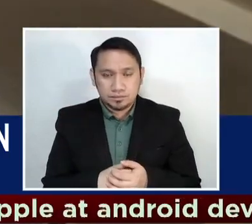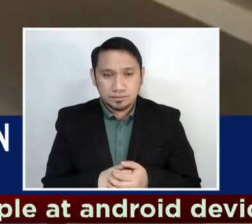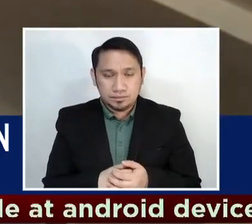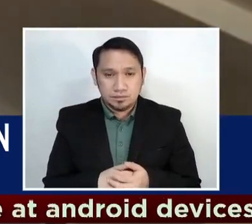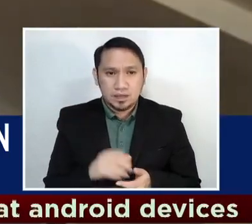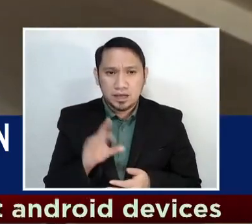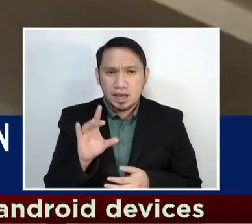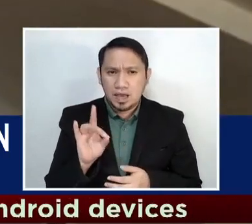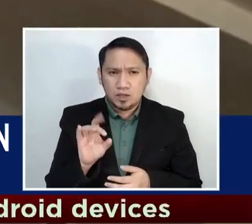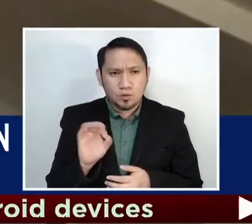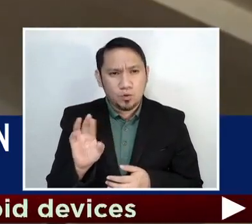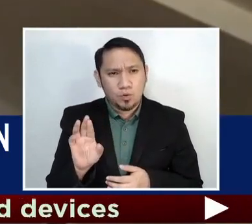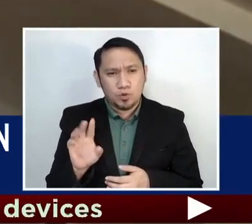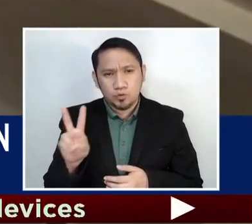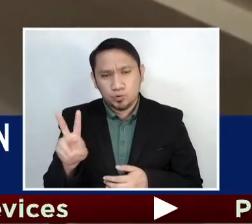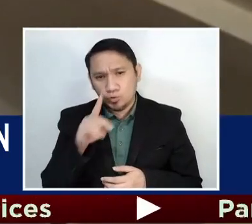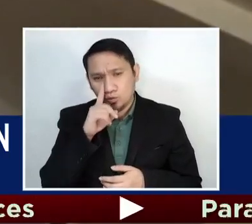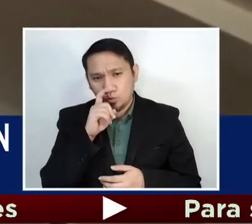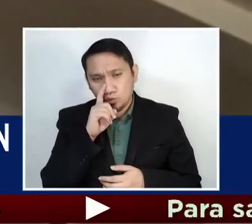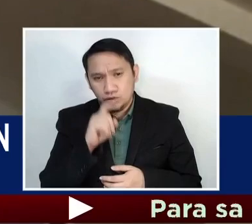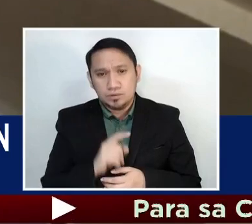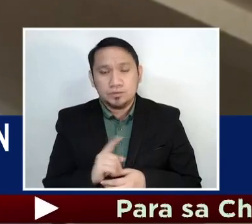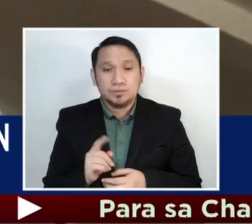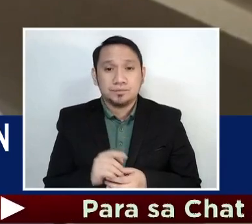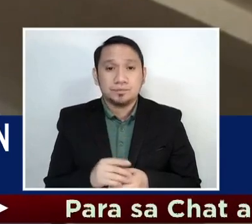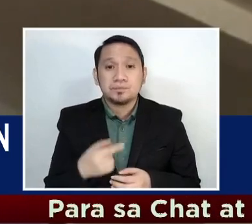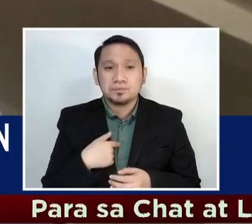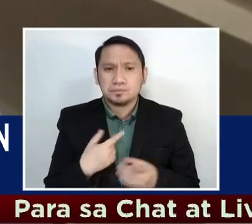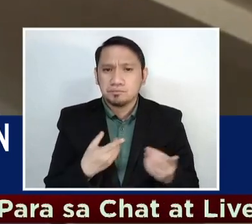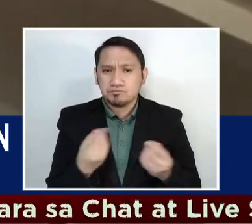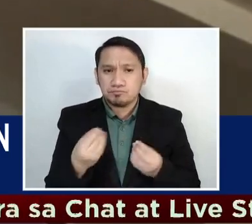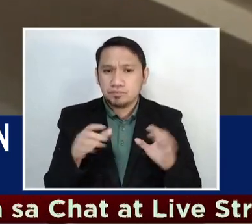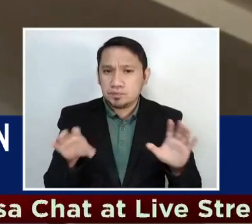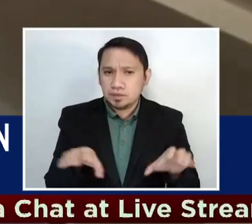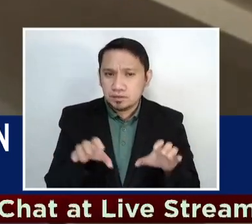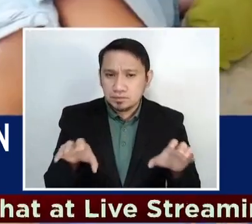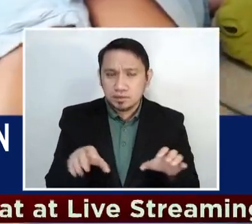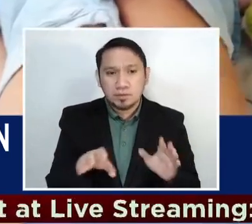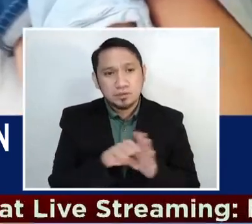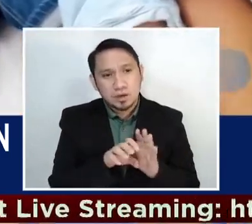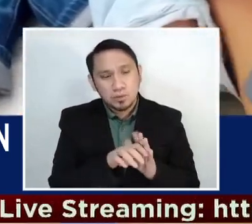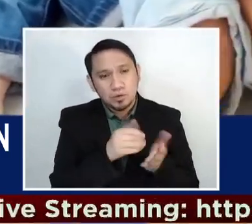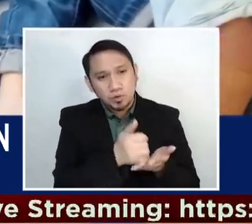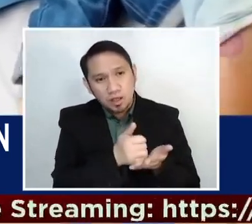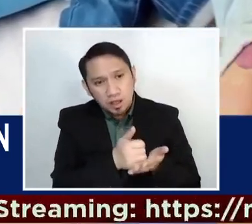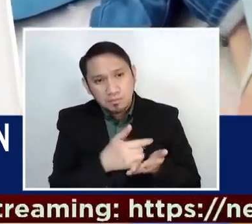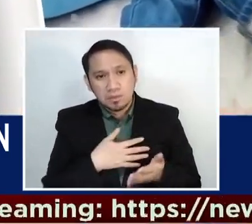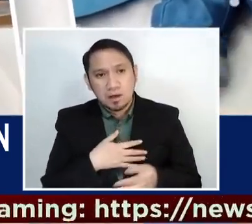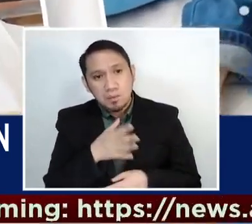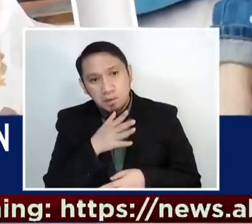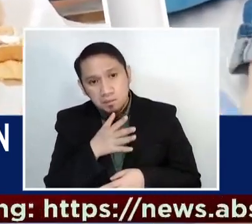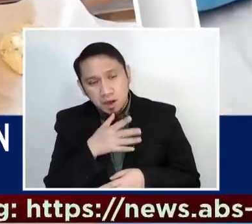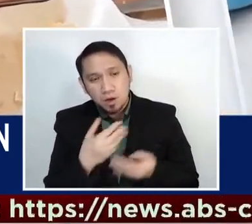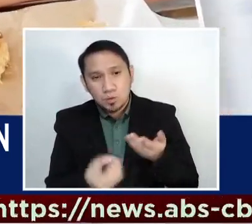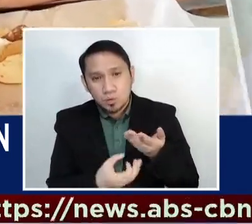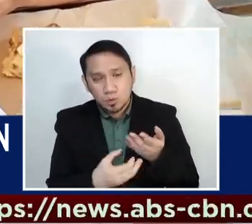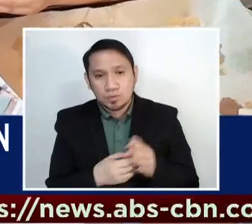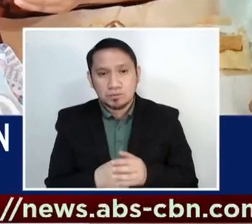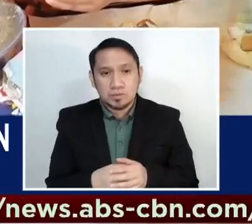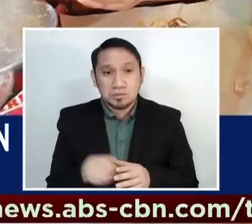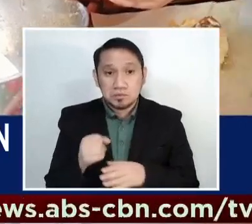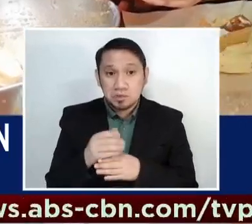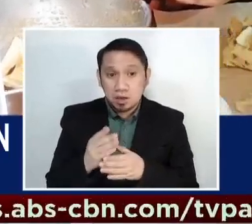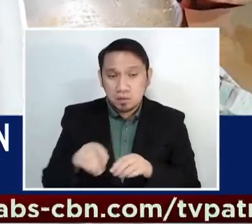for them to gain interest, ginagawa ko pong parang activities. Oh, you will help mama cook today. So, yung isa tigaputol ng sitaw, yung